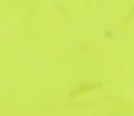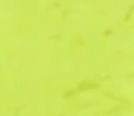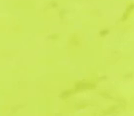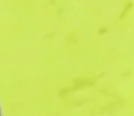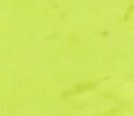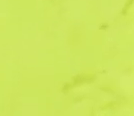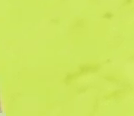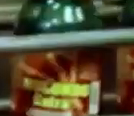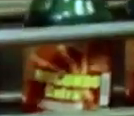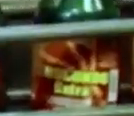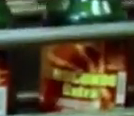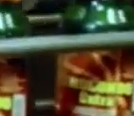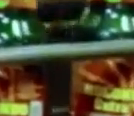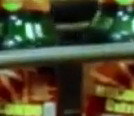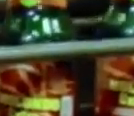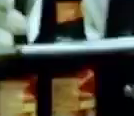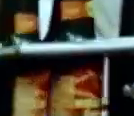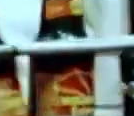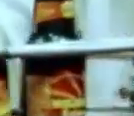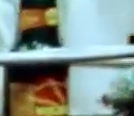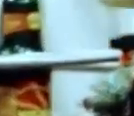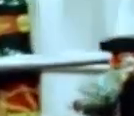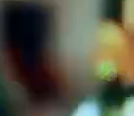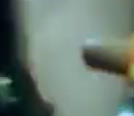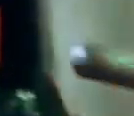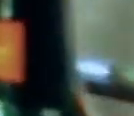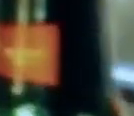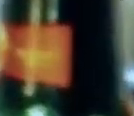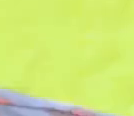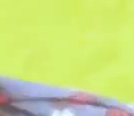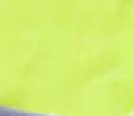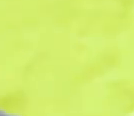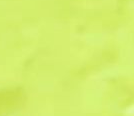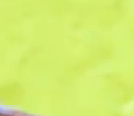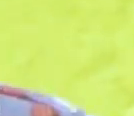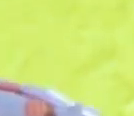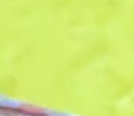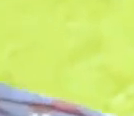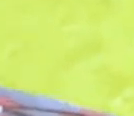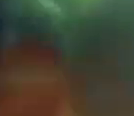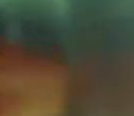Sawe neta